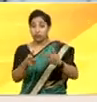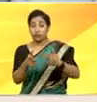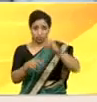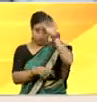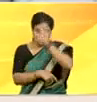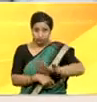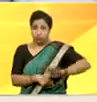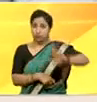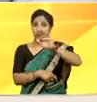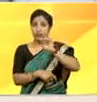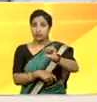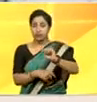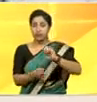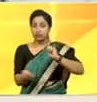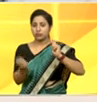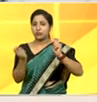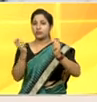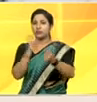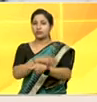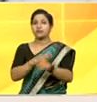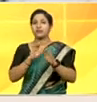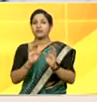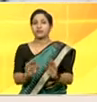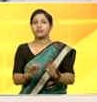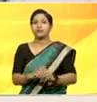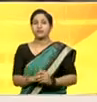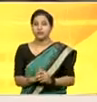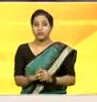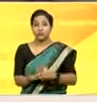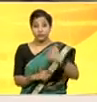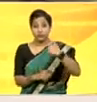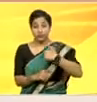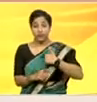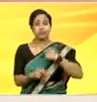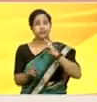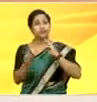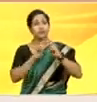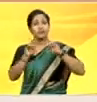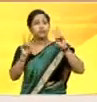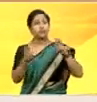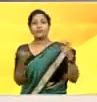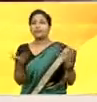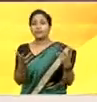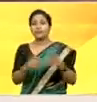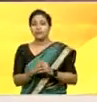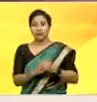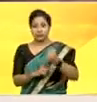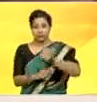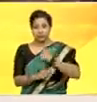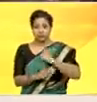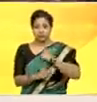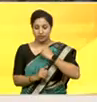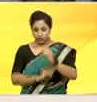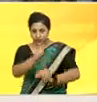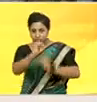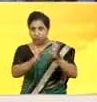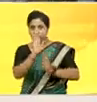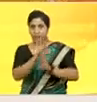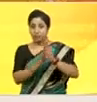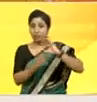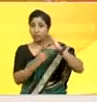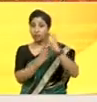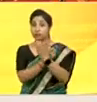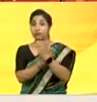में बदलाव ला रहे हैं। हम चर्चा करेंगे हमारी समृद्ध संस्कृति